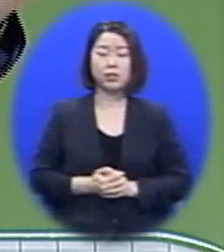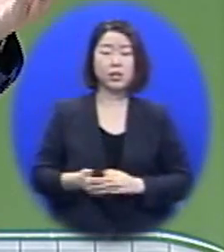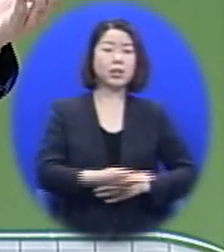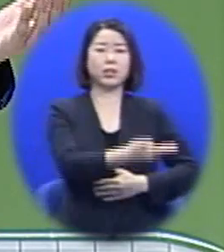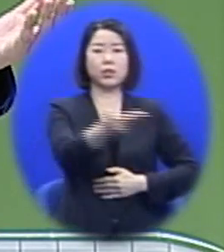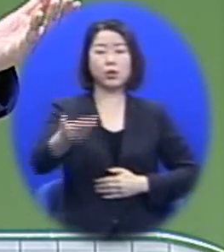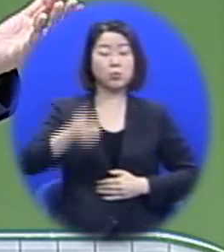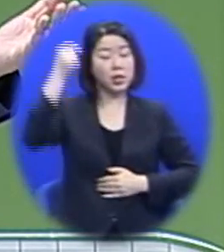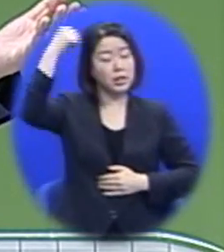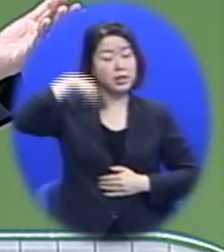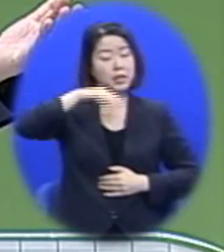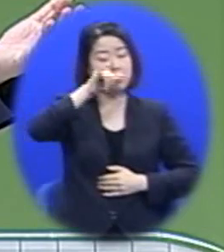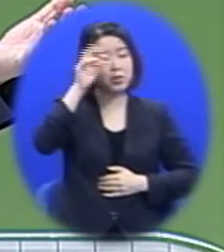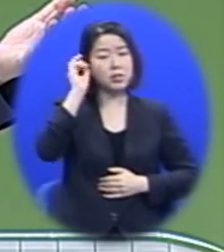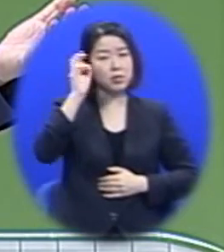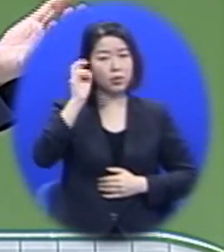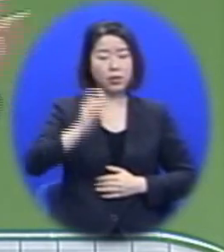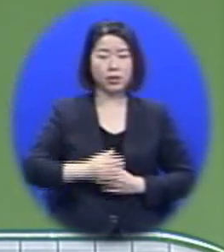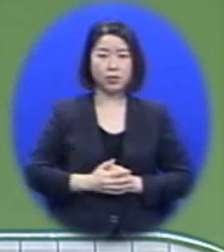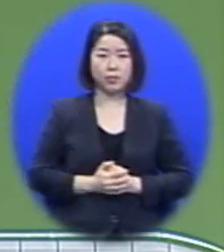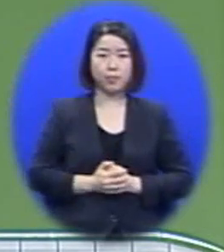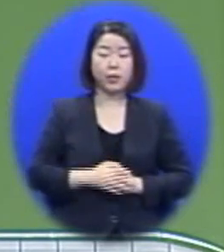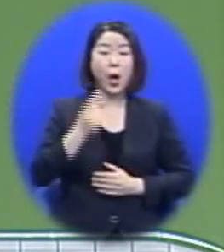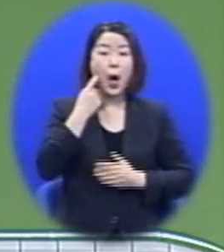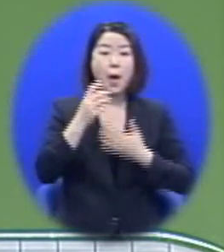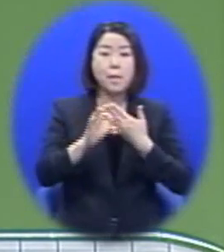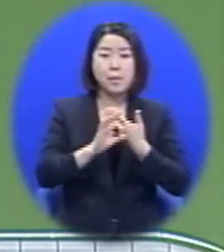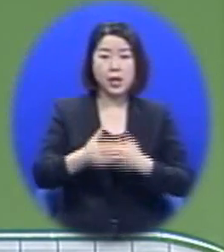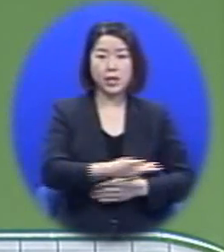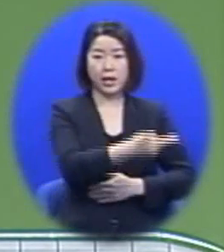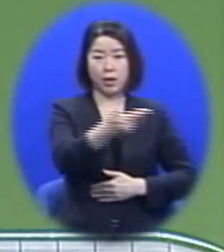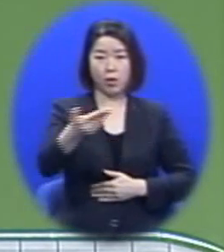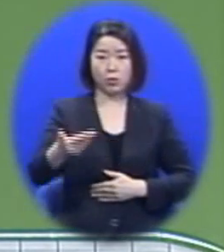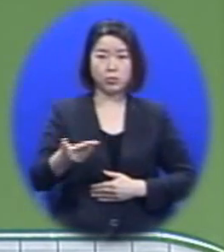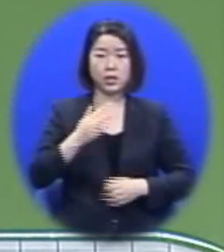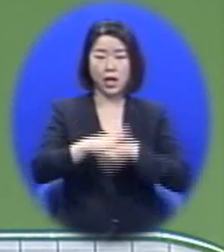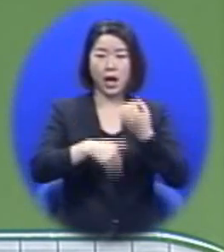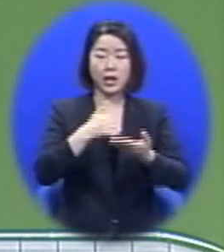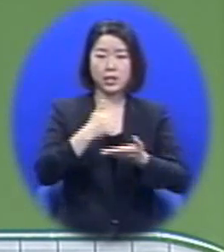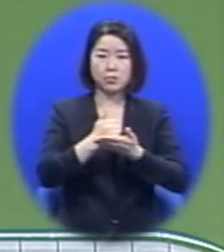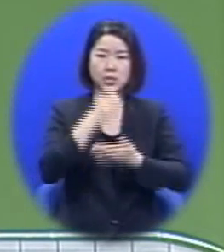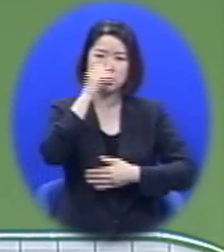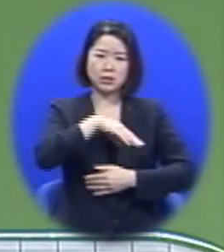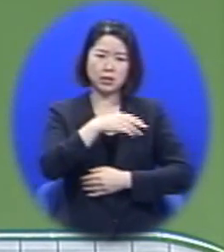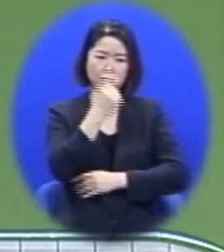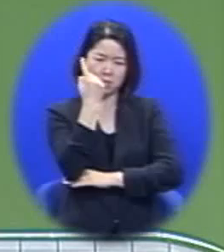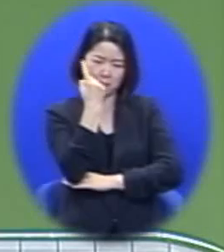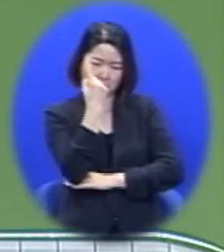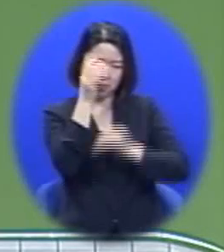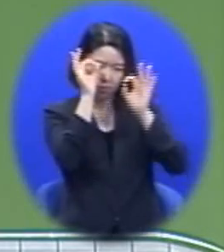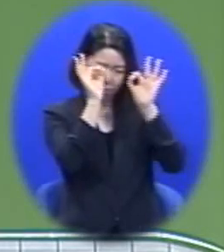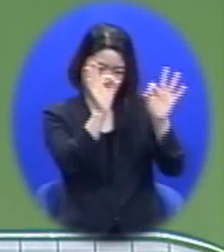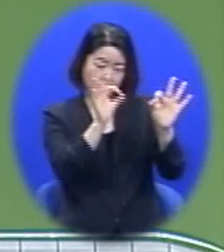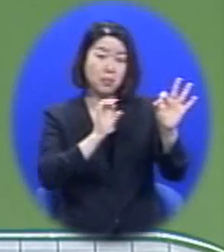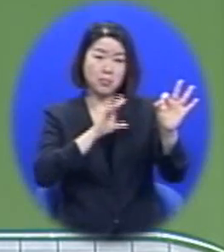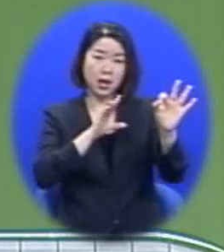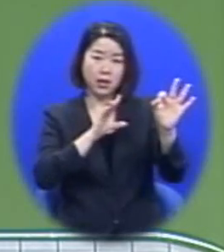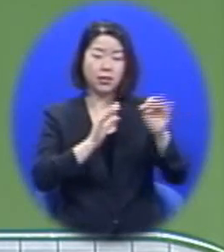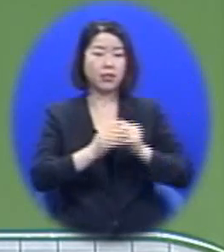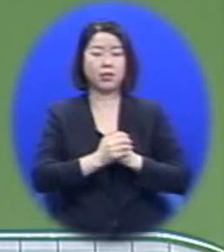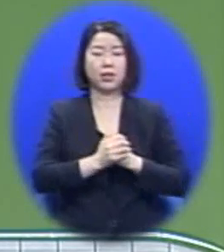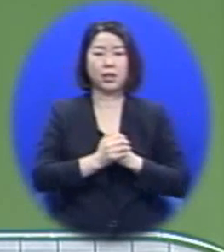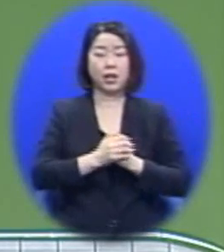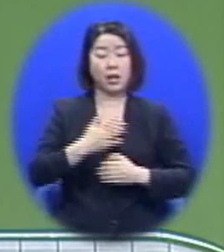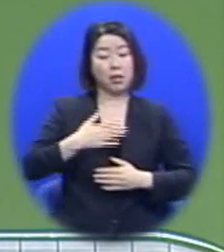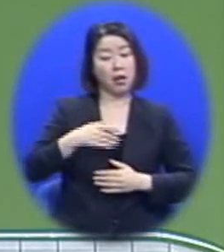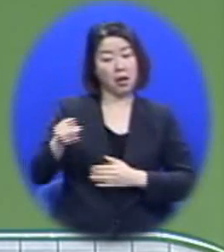여러분에게 느낌이 있으실 거예요. 만약에 여러분이 하나님은 그냥 지켜보시는 것 같아요. 내가 지금 이렇게